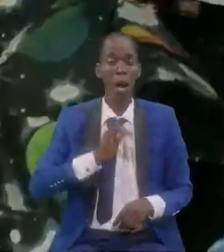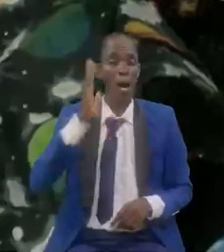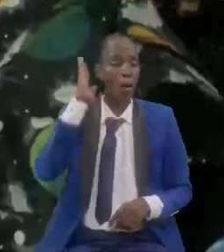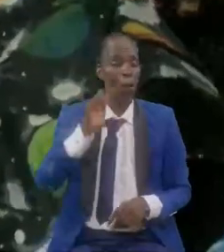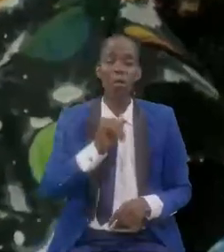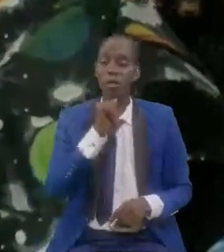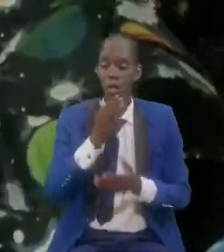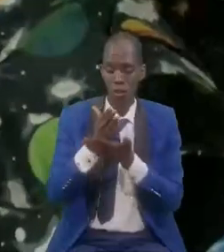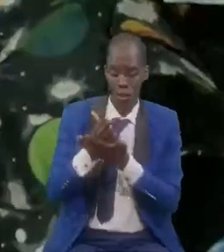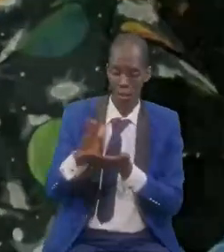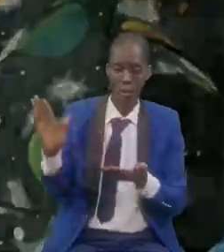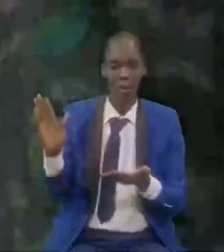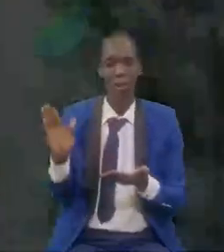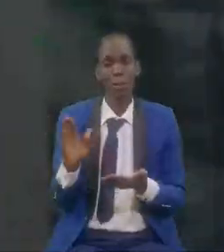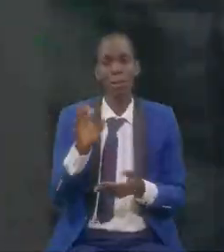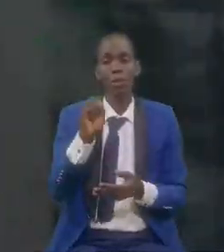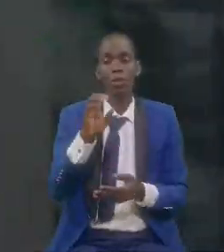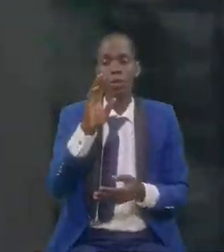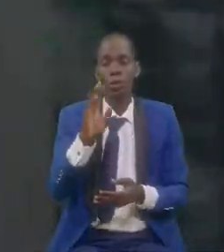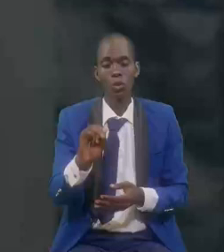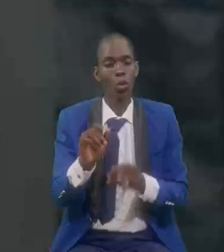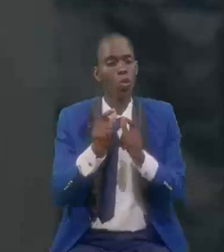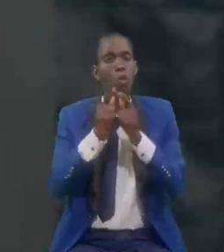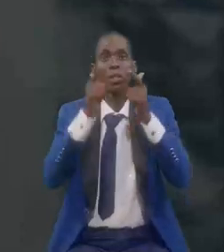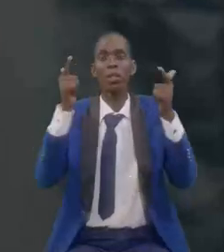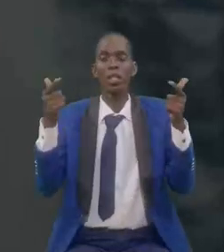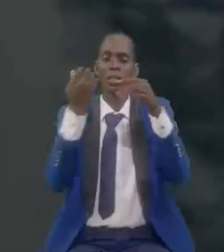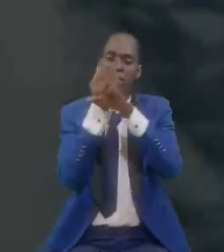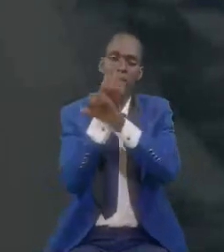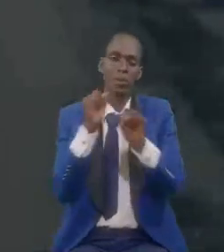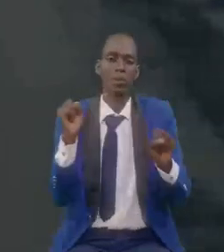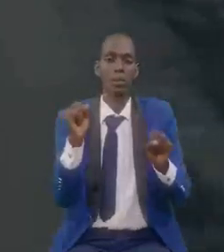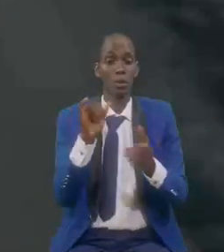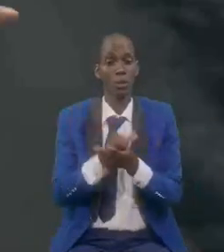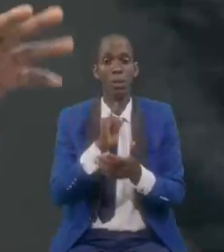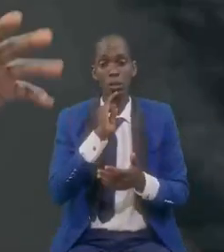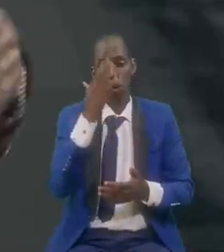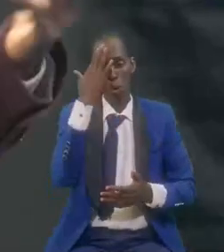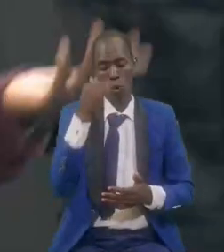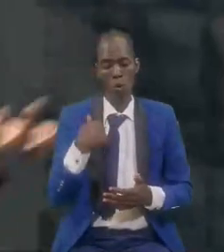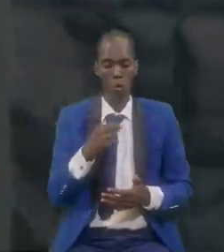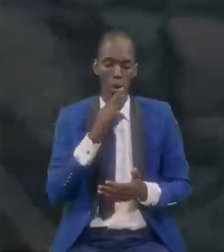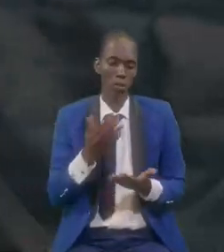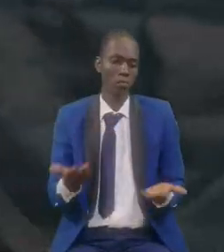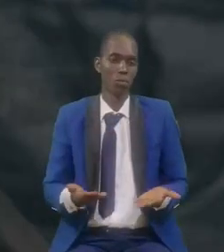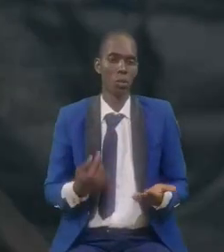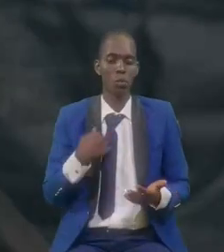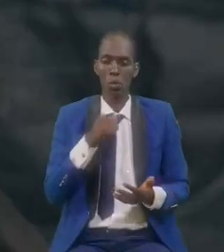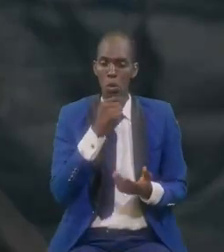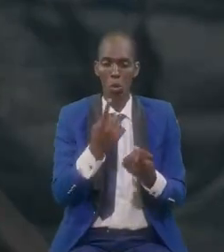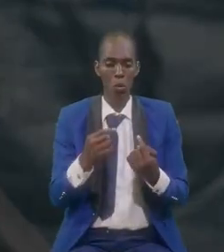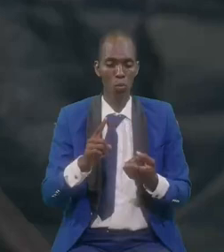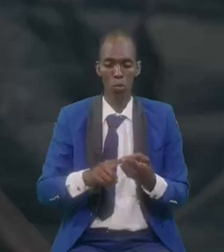négliger un si grand salut. Voilà pourquoi nous sommes venus. Nous ne sommes pas venus à la